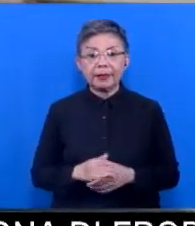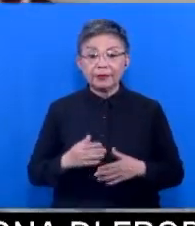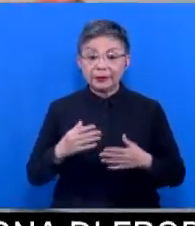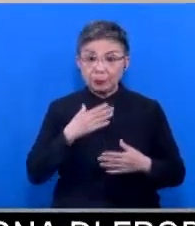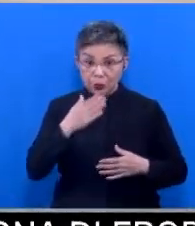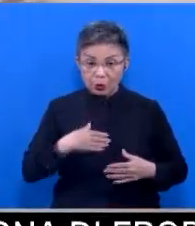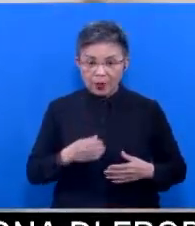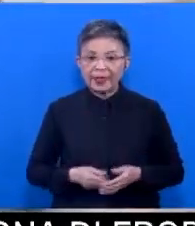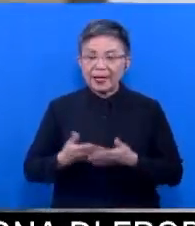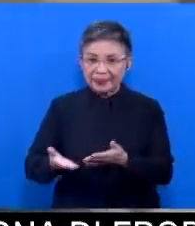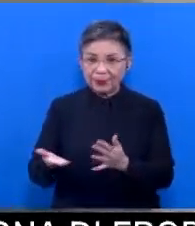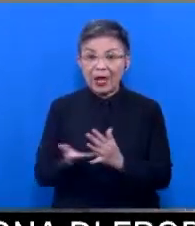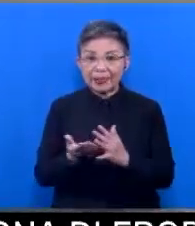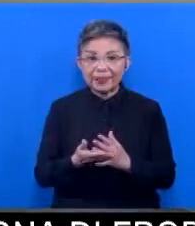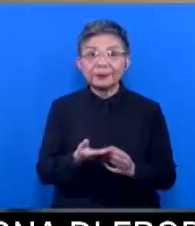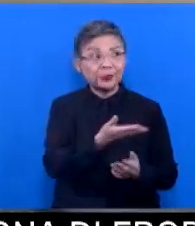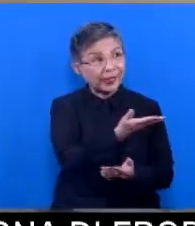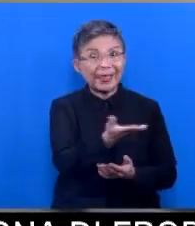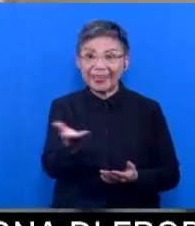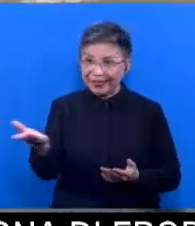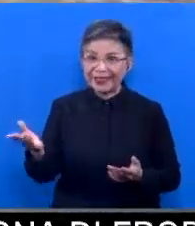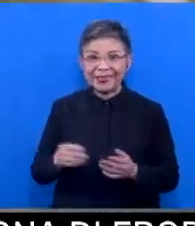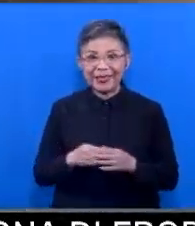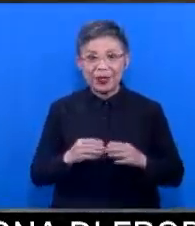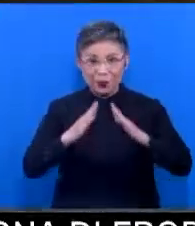penuh untuk melihat seluruh isi rumah.